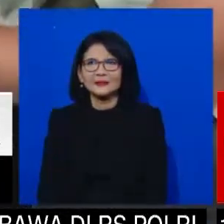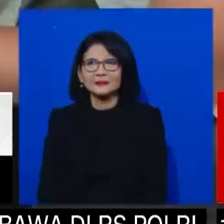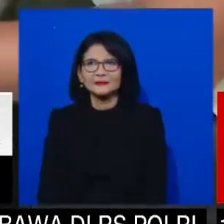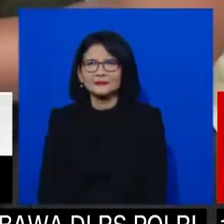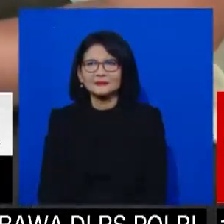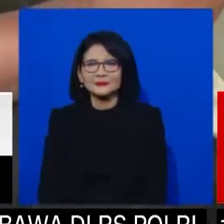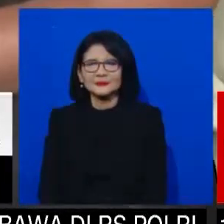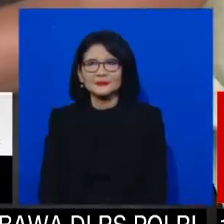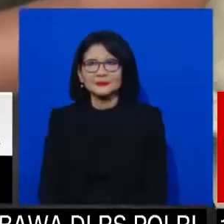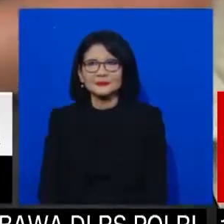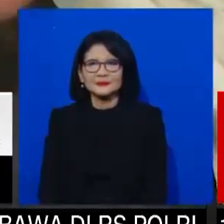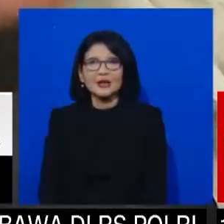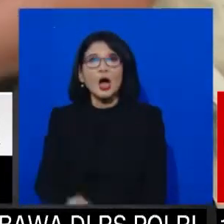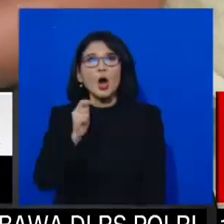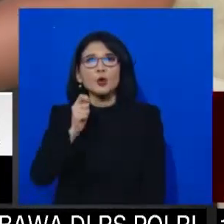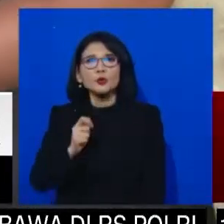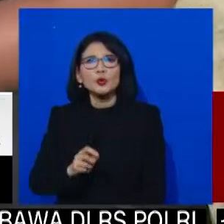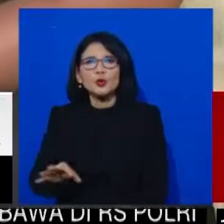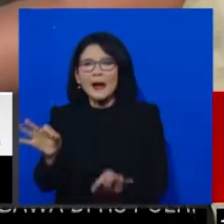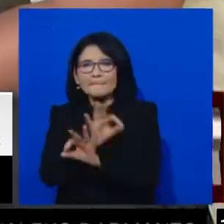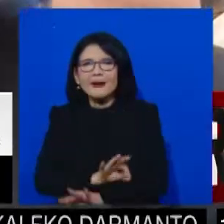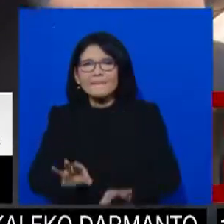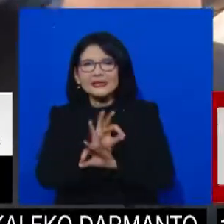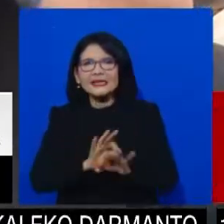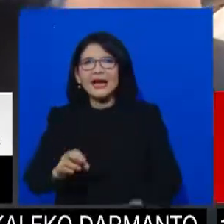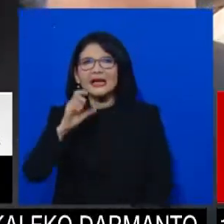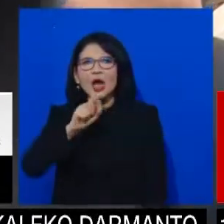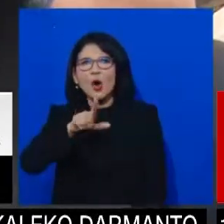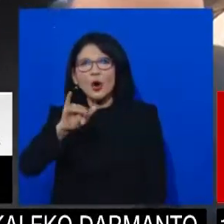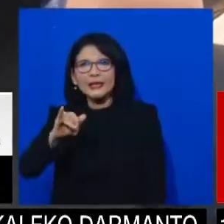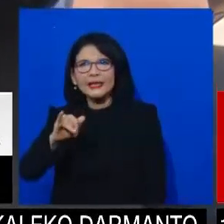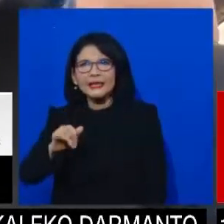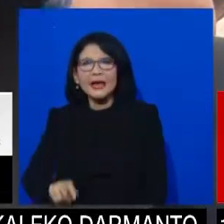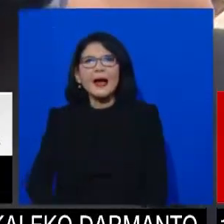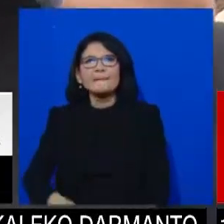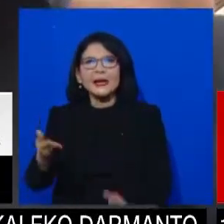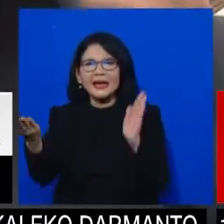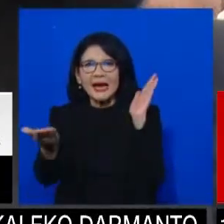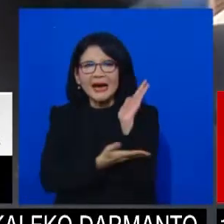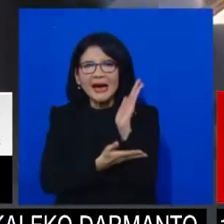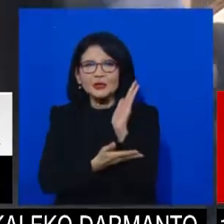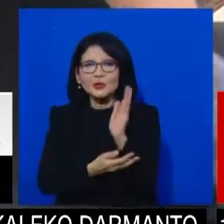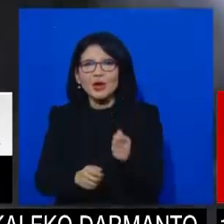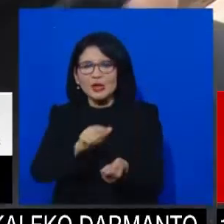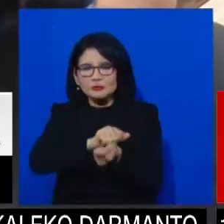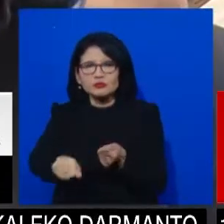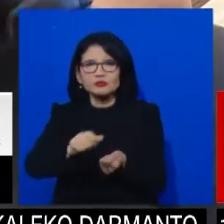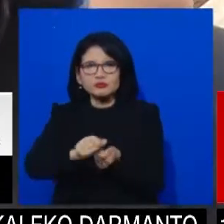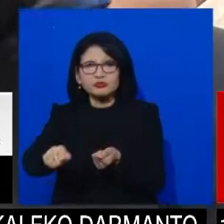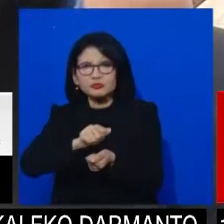Nggak boleh dua ya? Untuk membersihkan oli pada wajan, caranya mudah. Gunakan serbuk kayu dan gosok hingga oli menempel pada serbuk